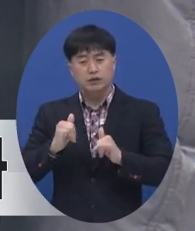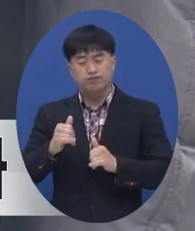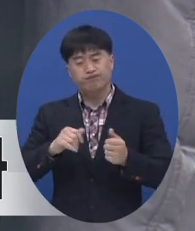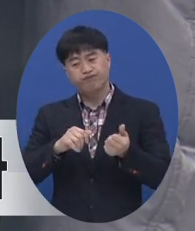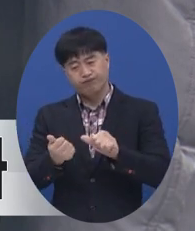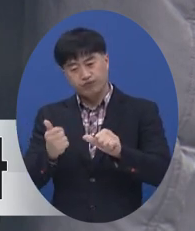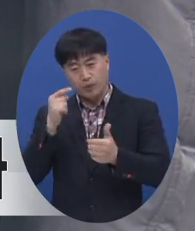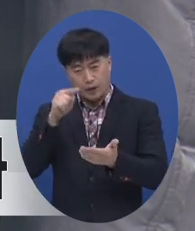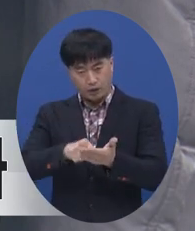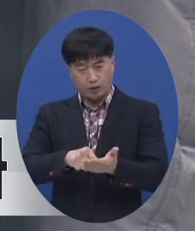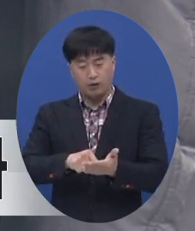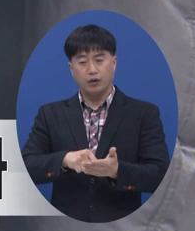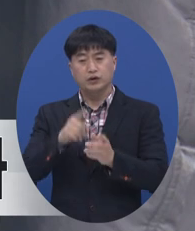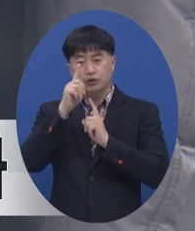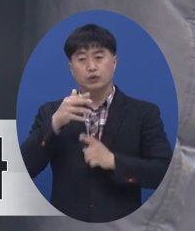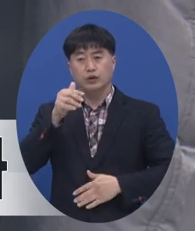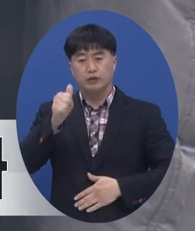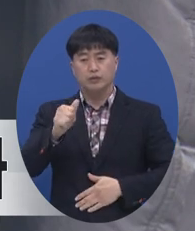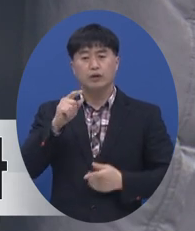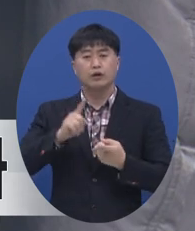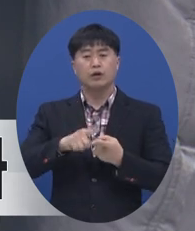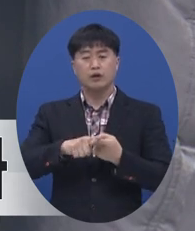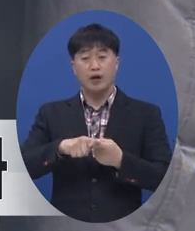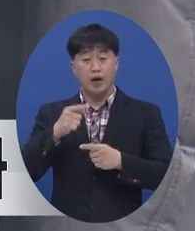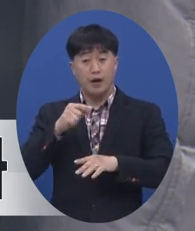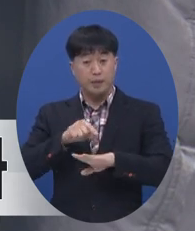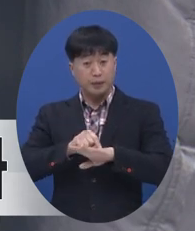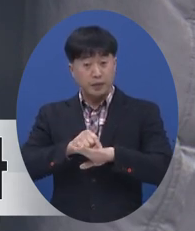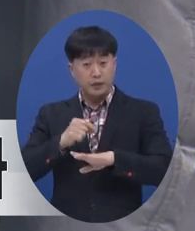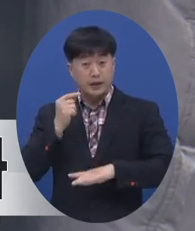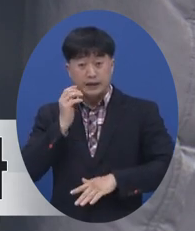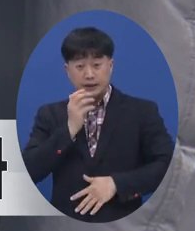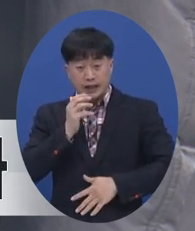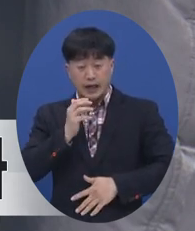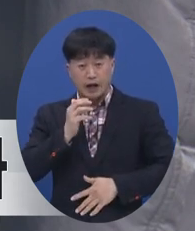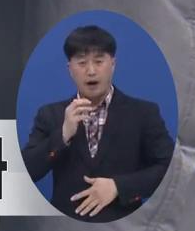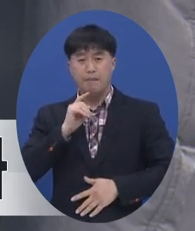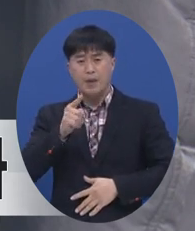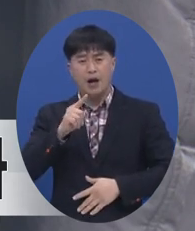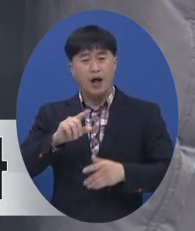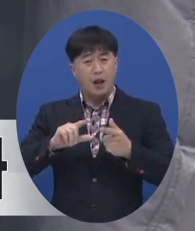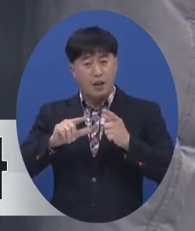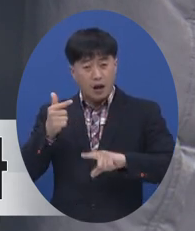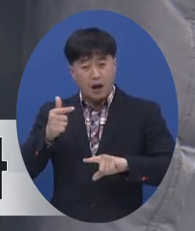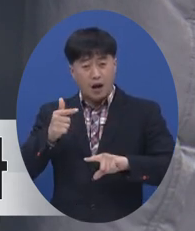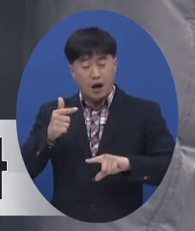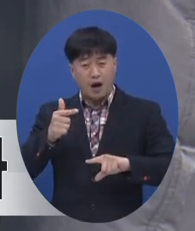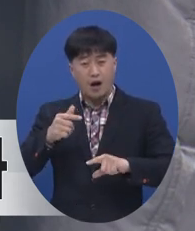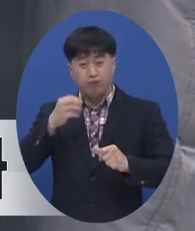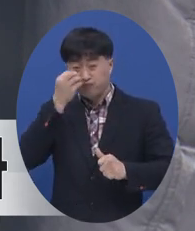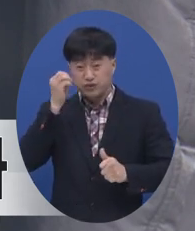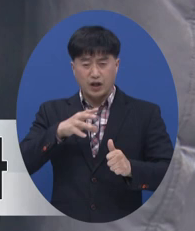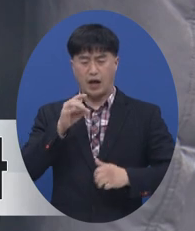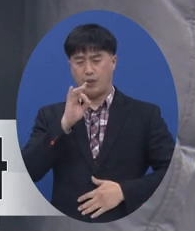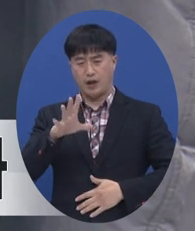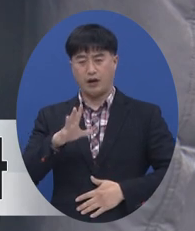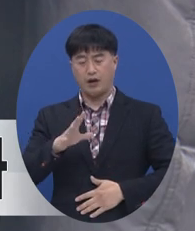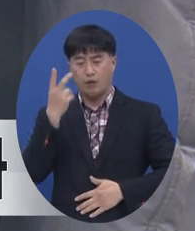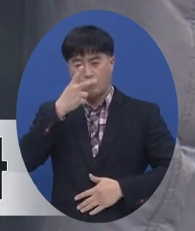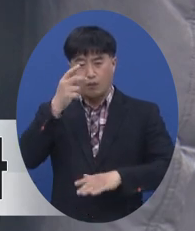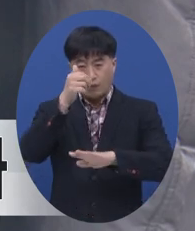면 경기도지사는 이에대해 피부색과 언어가 다르다고 차별 받을 이유가 없으며 실태조사를 토대로